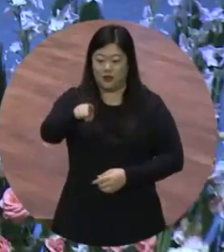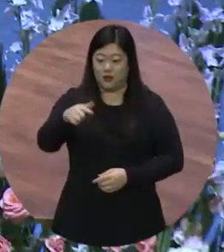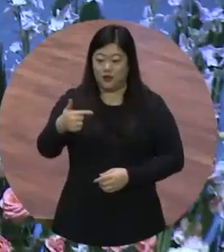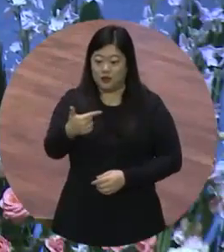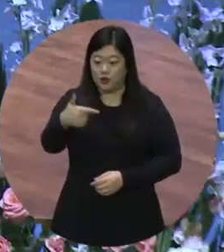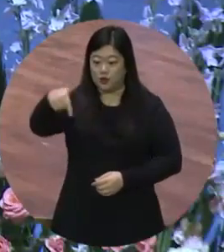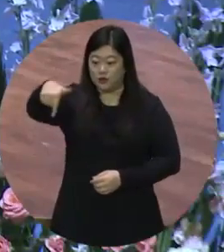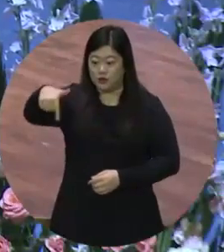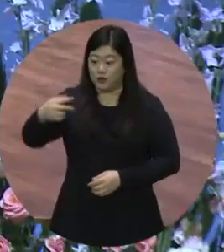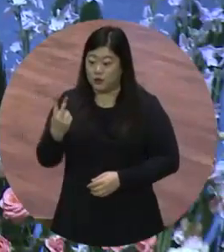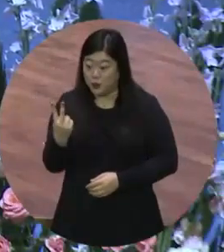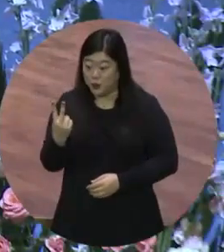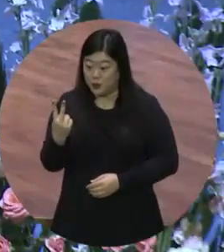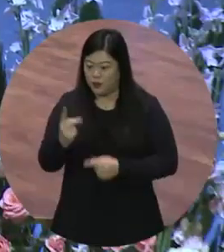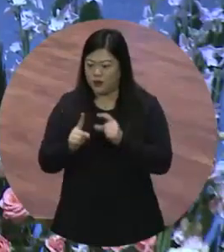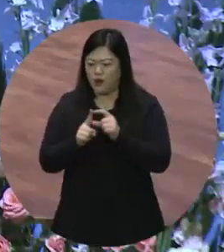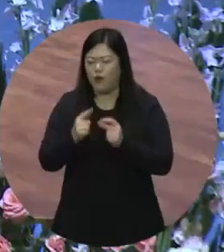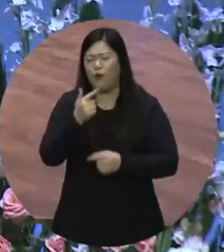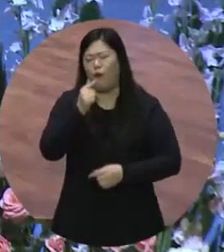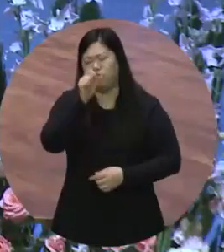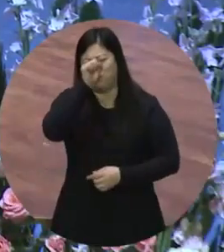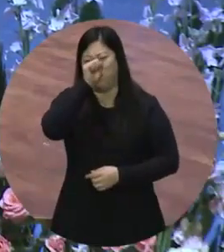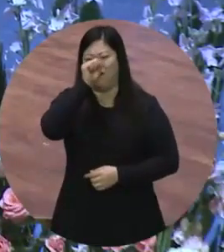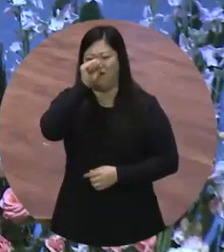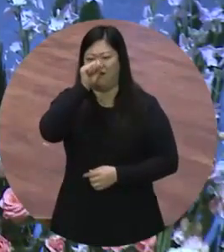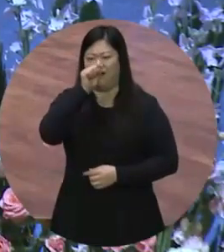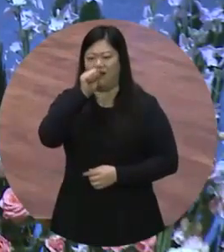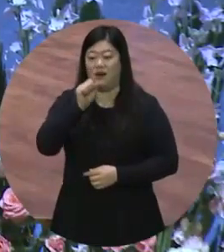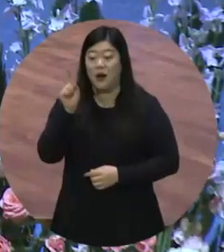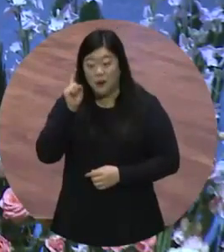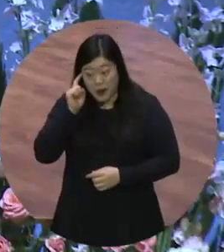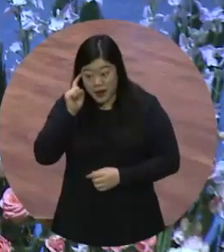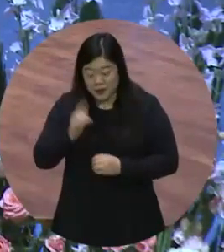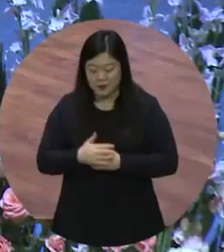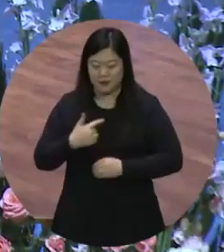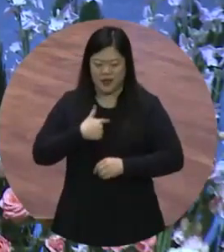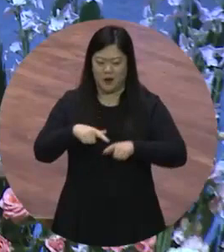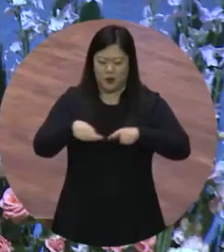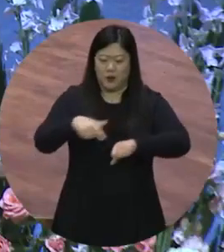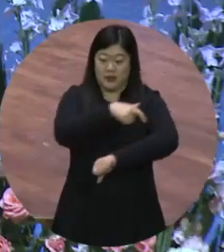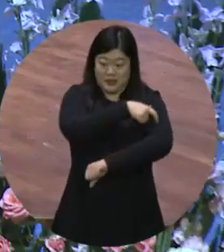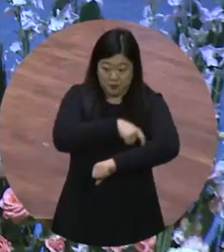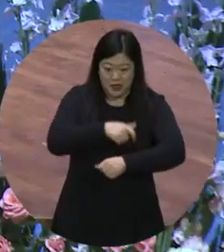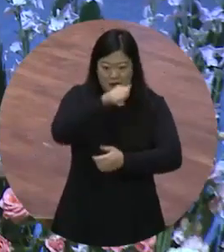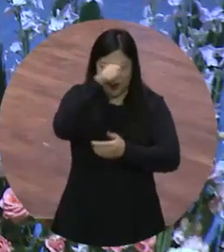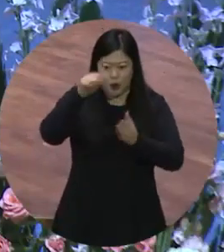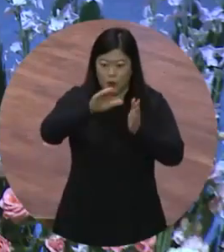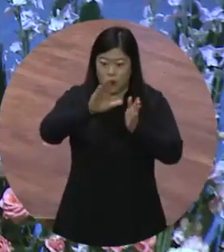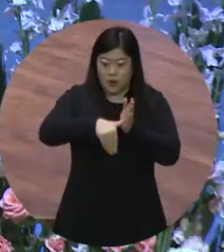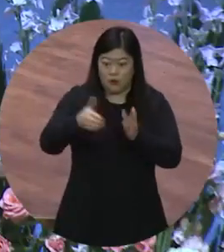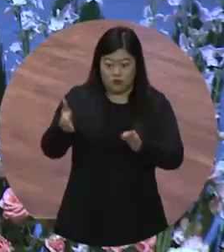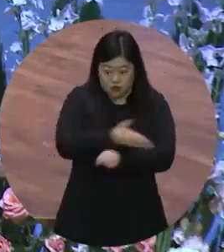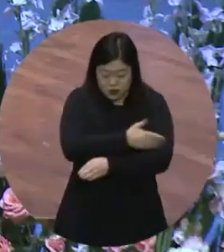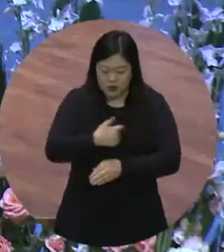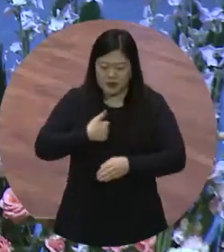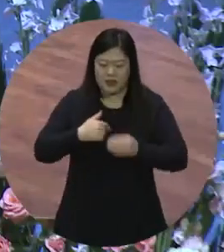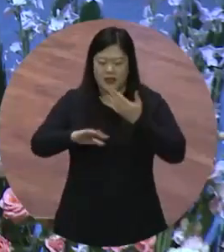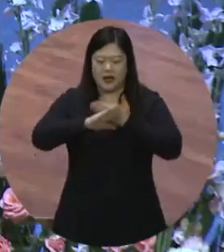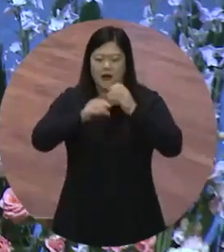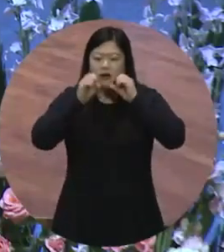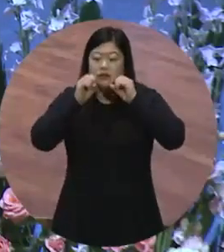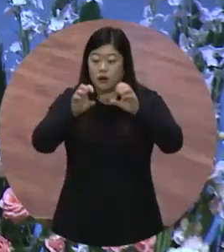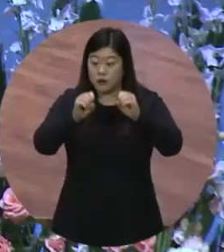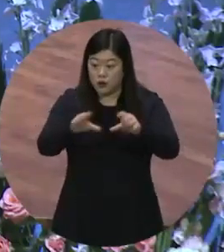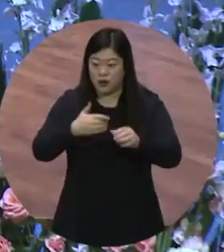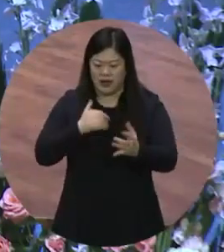들어도 항상 설레입니다. 왜냐하면 평신도 때부터 선교 현장에